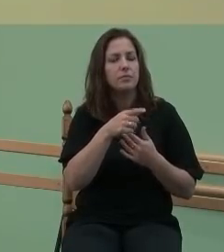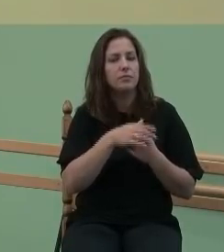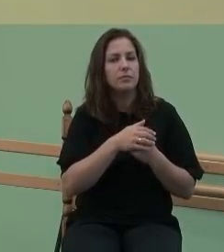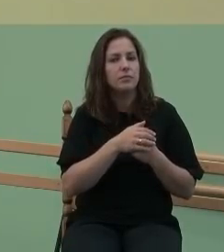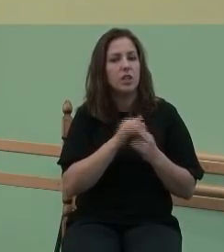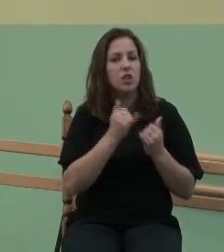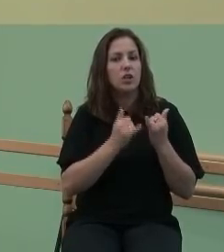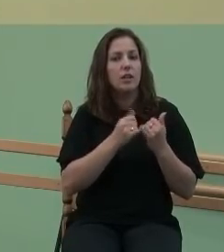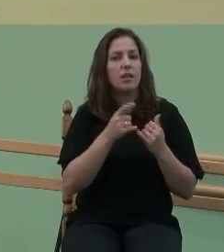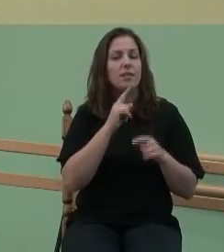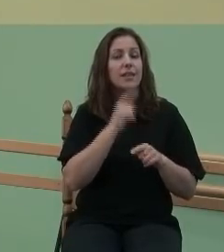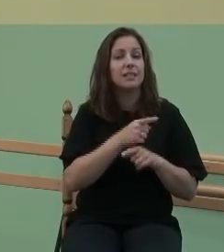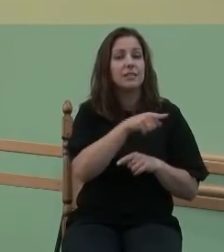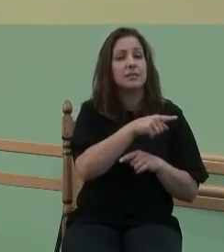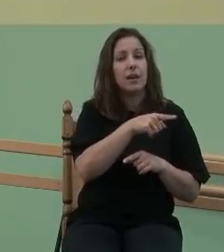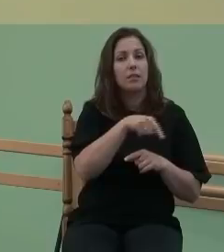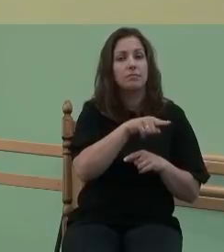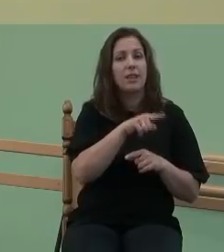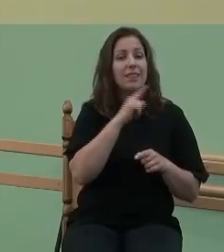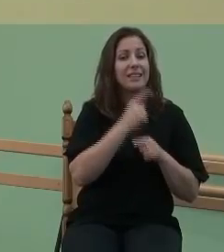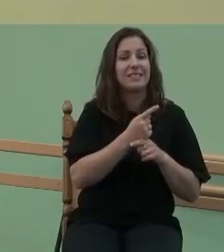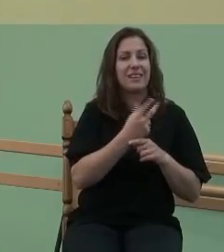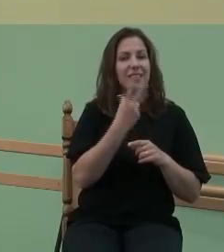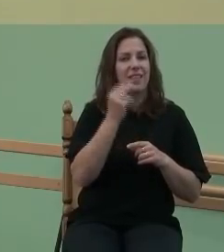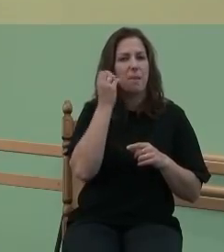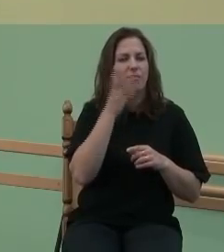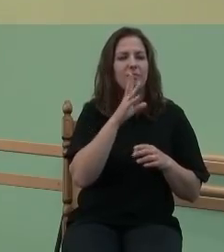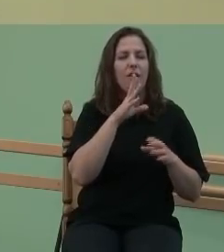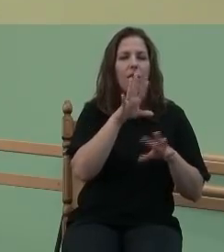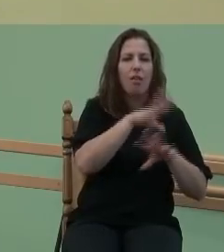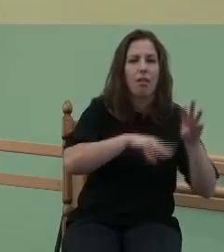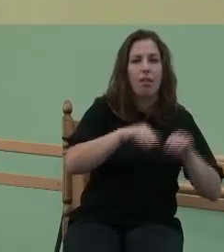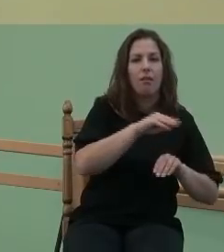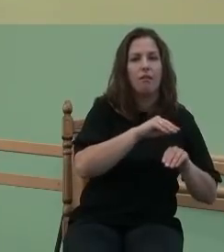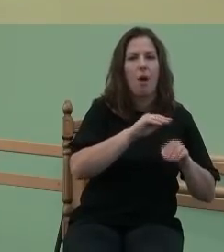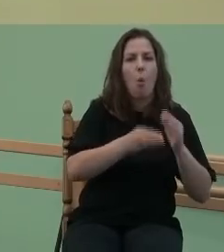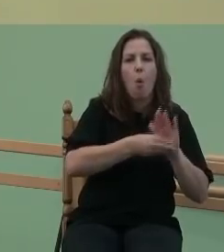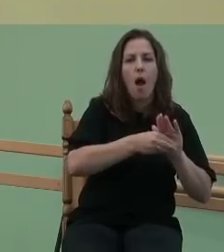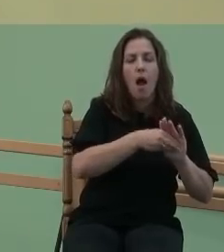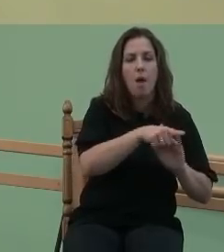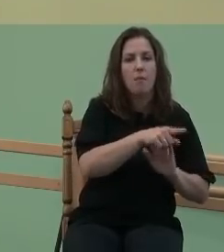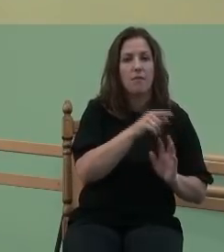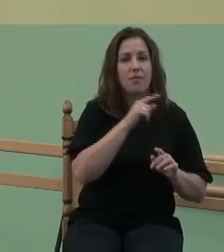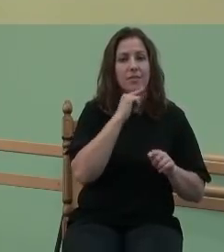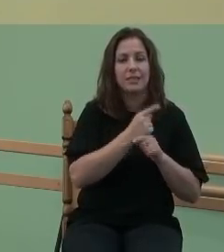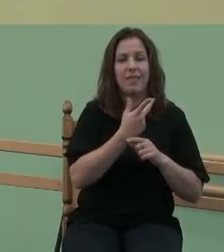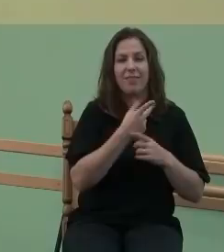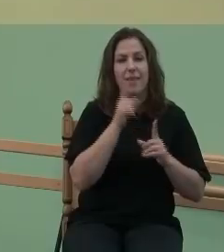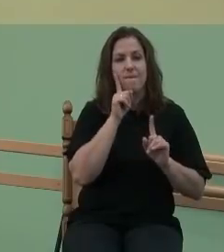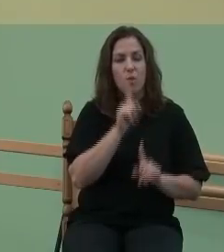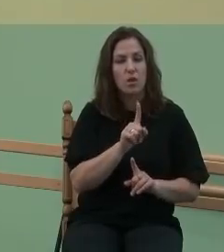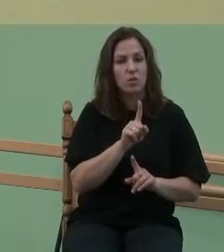jest niemądra, jeżeli ich decyzja jest skorumpowana, jeżeli ich decyzja jest